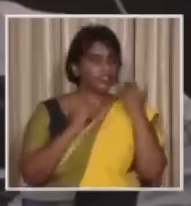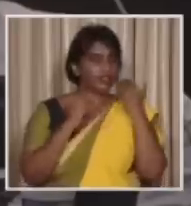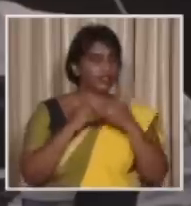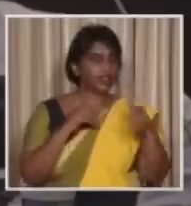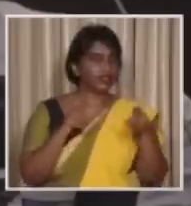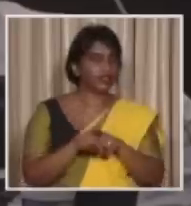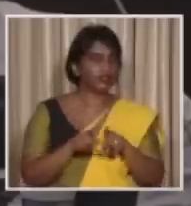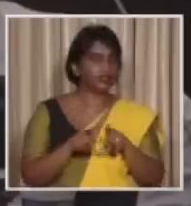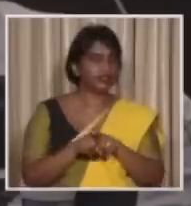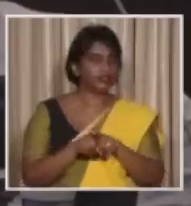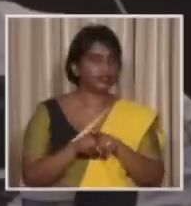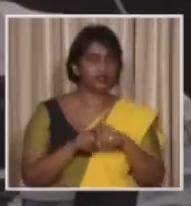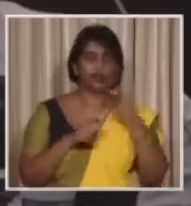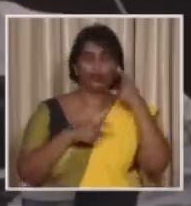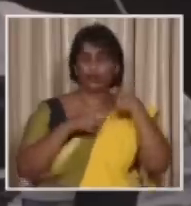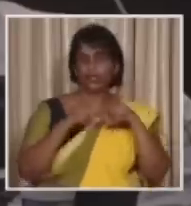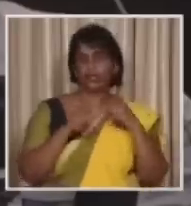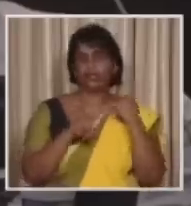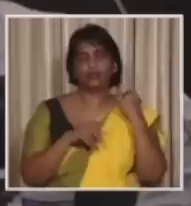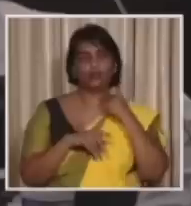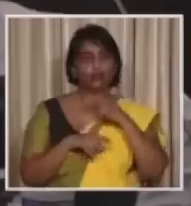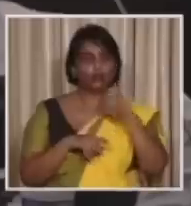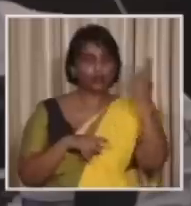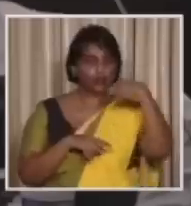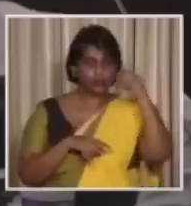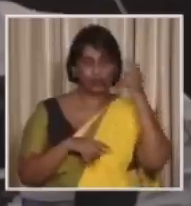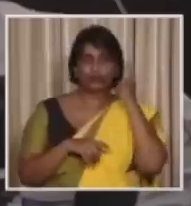අපි කවුරුත් දන්නවා